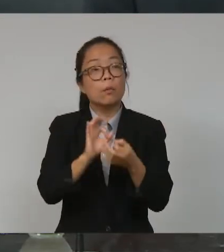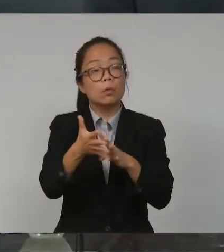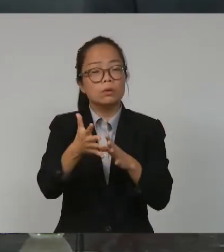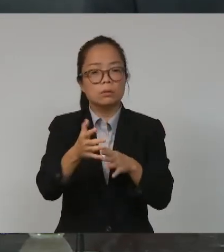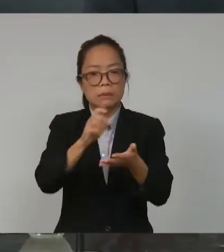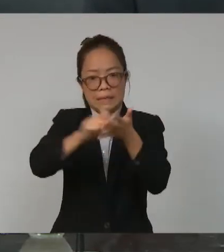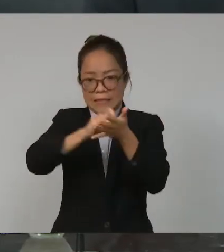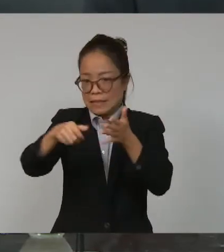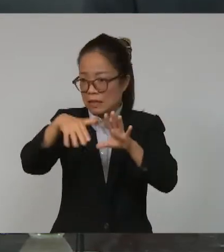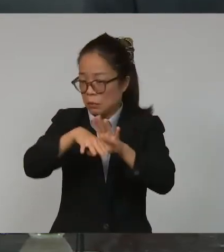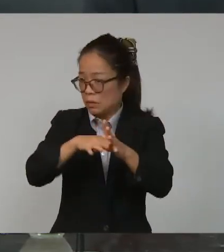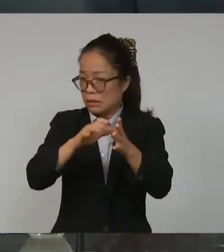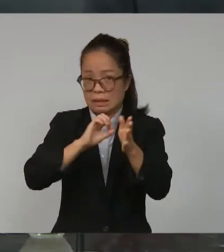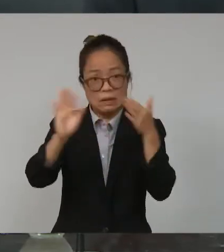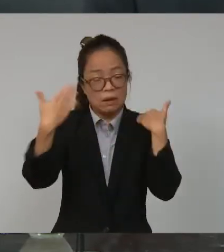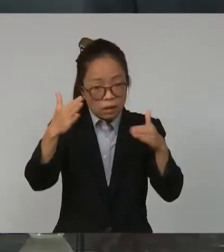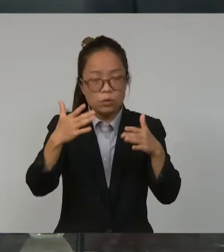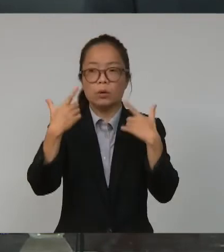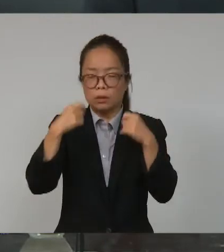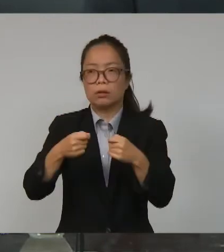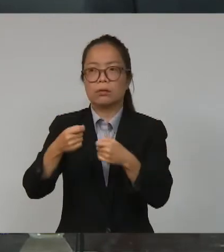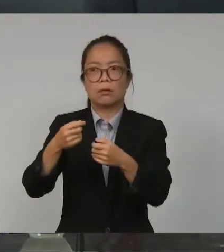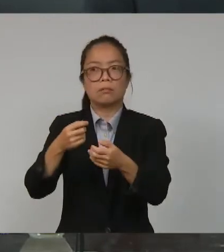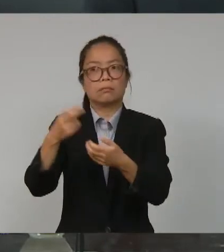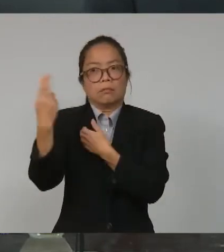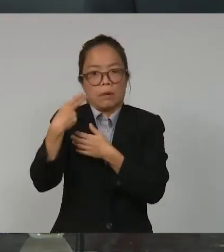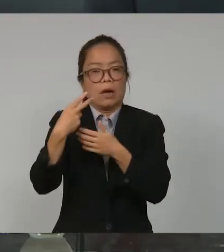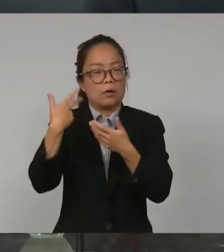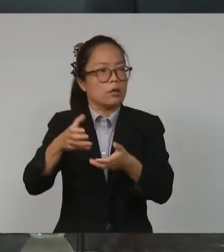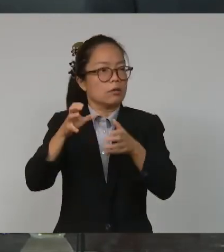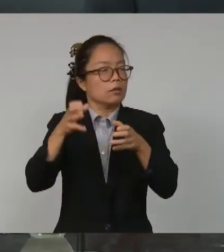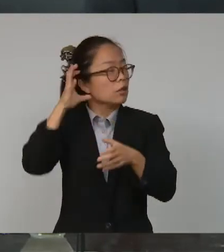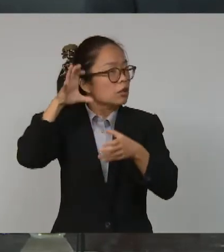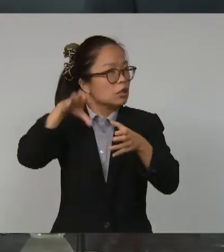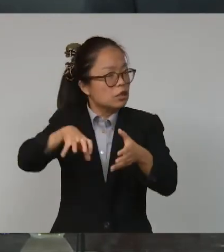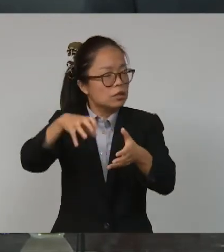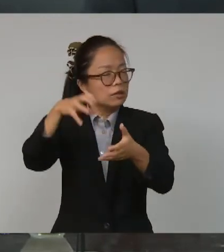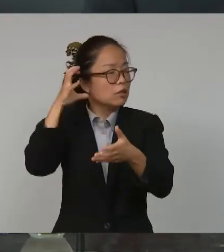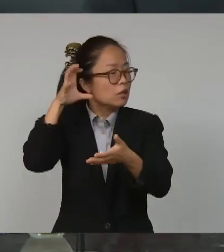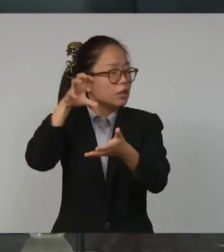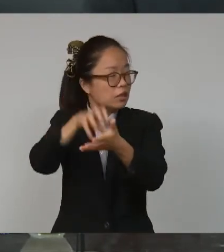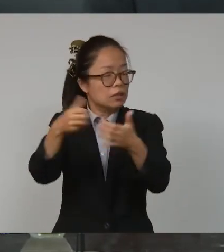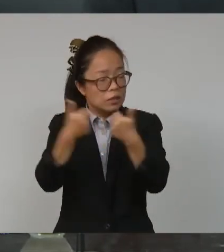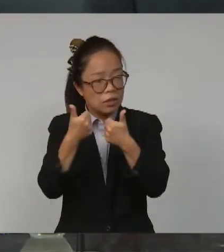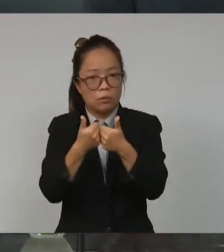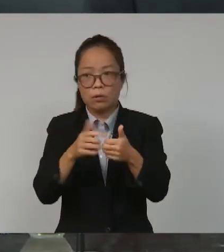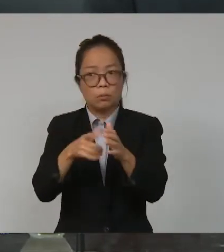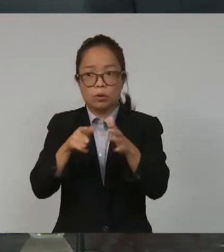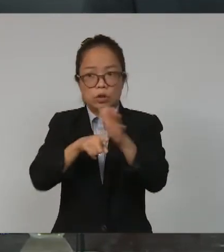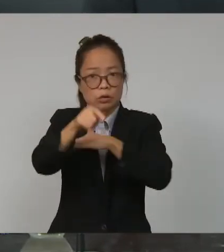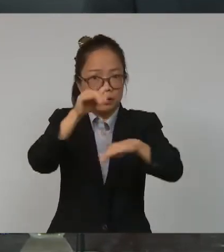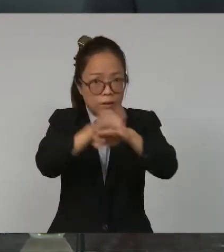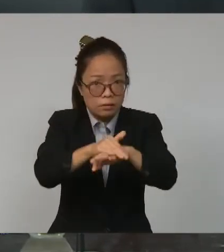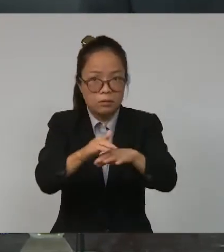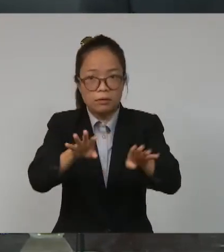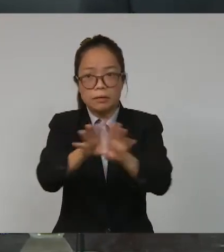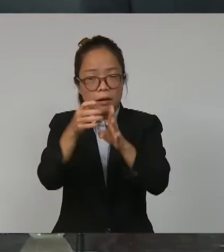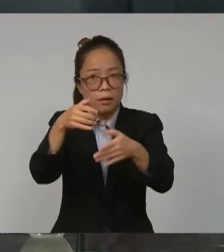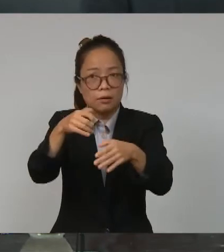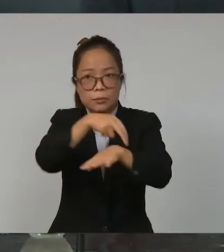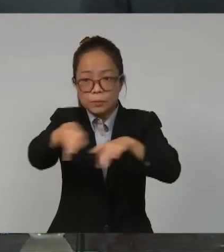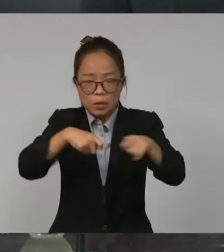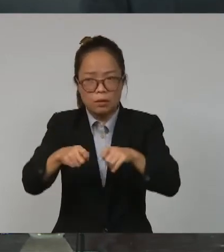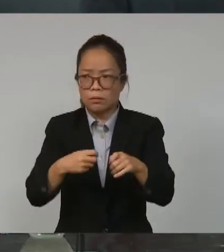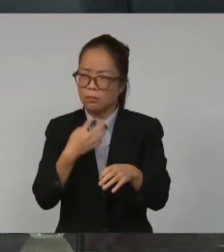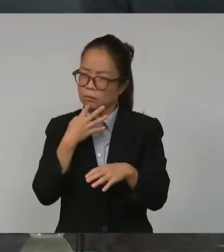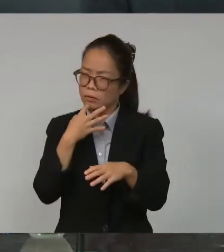文字之下，还是被要求要进行听证会，而不是直接通过进入下一个阶段，这是我们感到遗憾跟